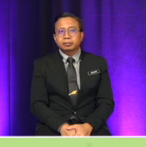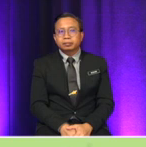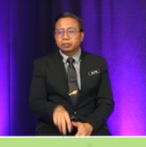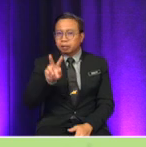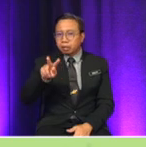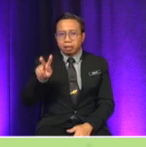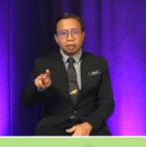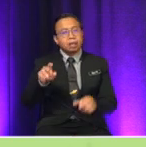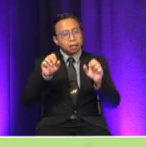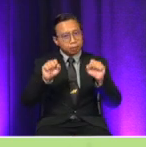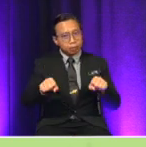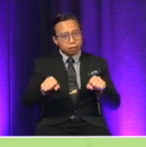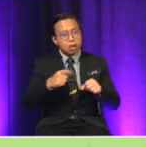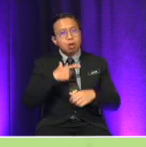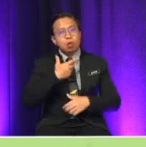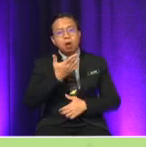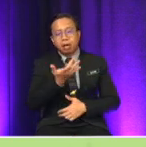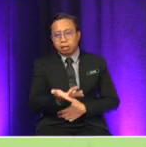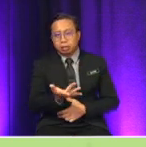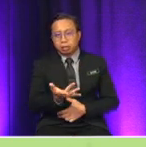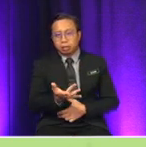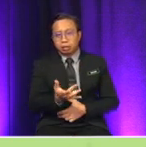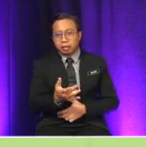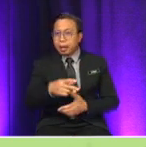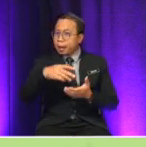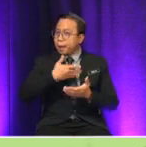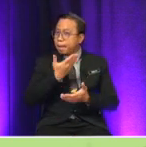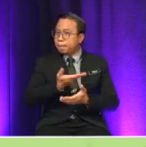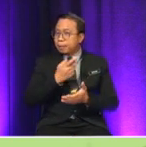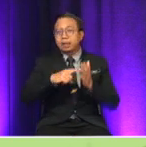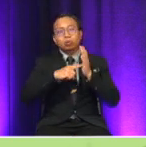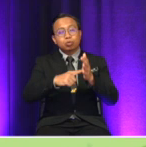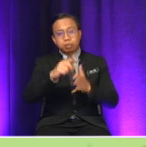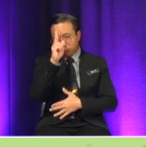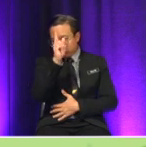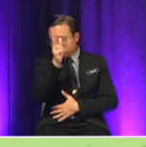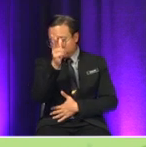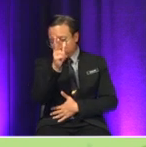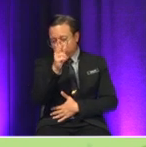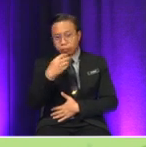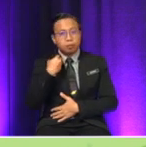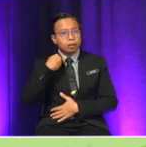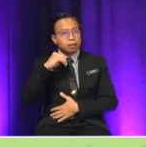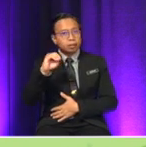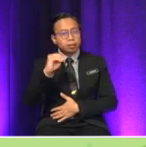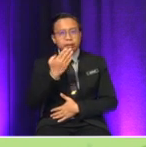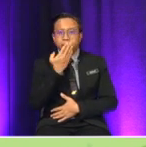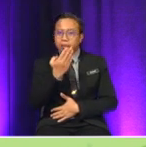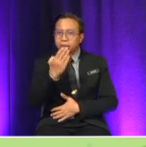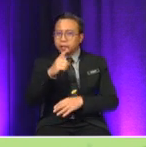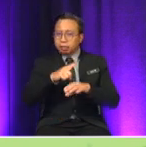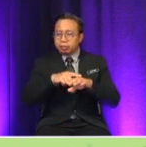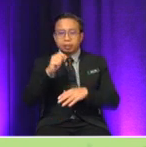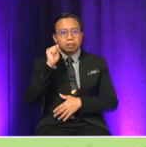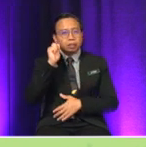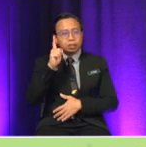Kanak-kanak dapat meluahkan perasaan di samping menghibur dan menunjukkan kreativiti masing-masing. Okey, terima kasih kepada